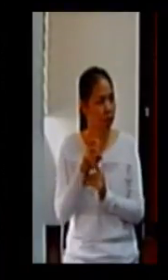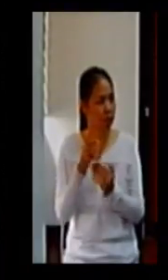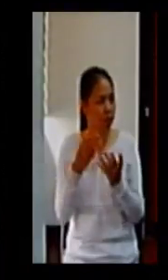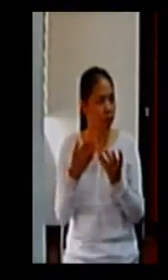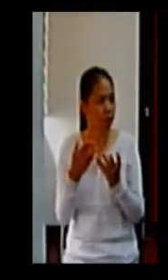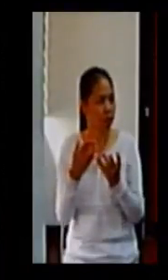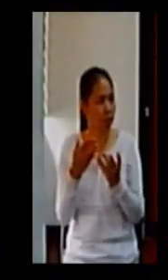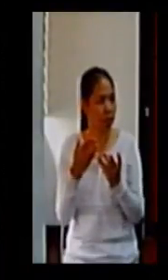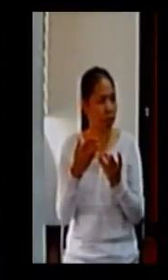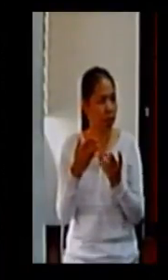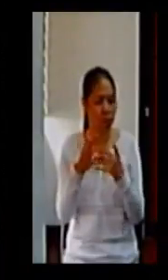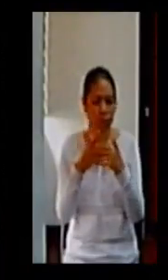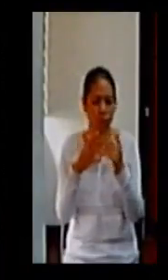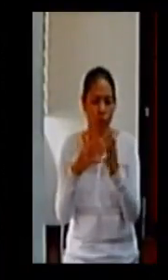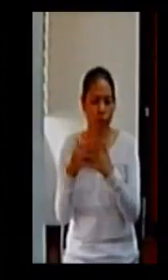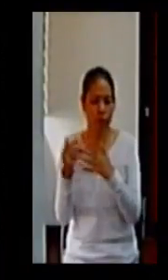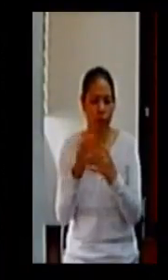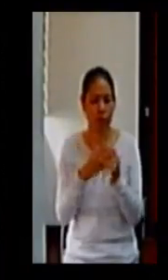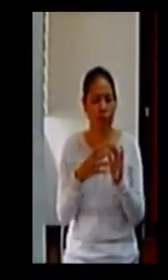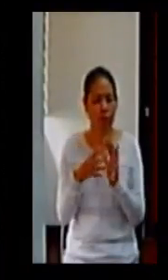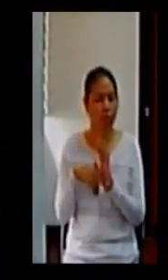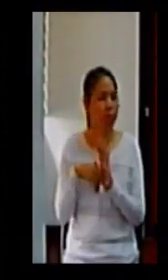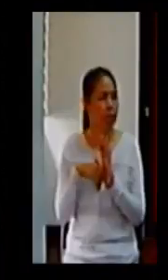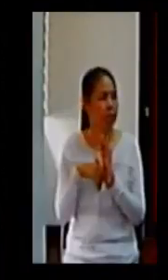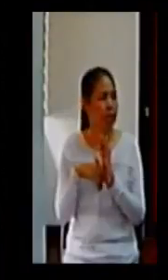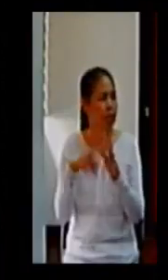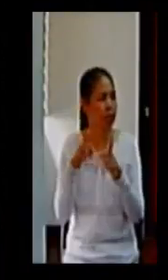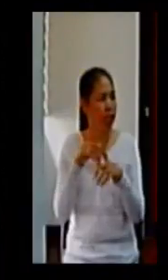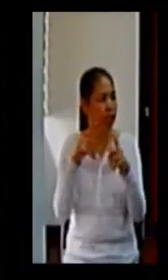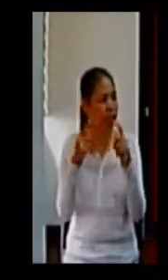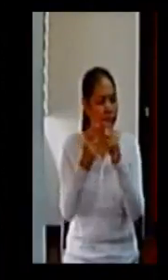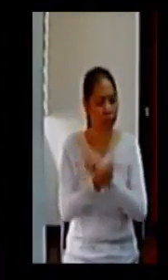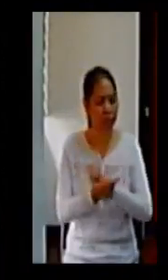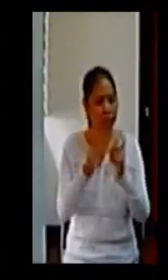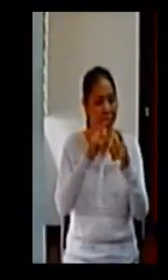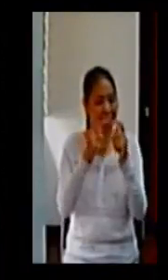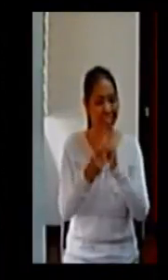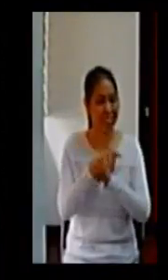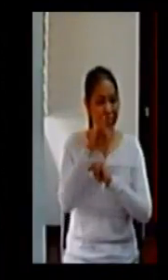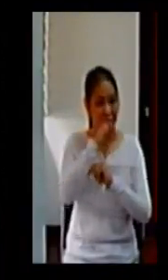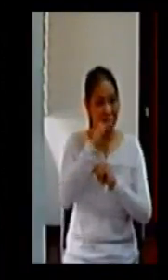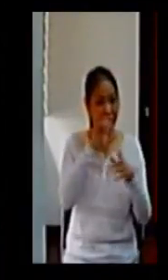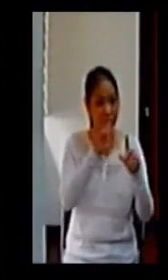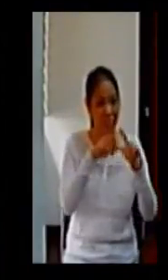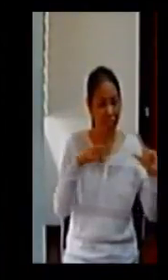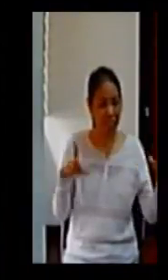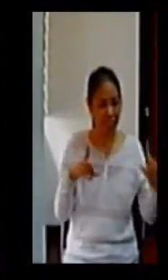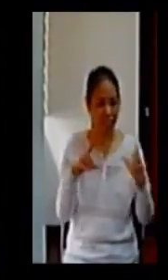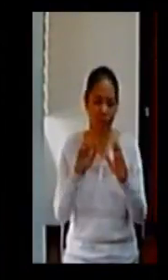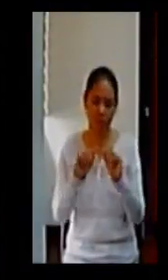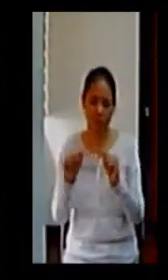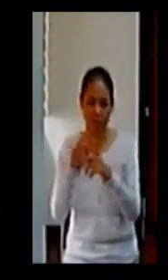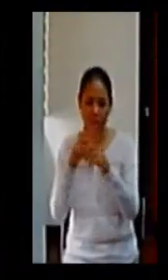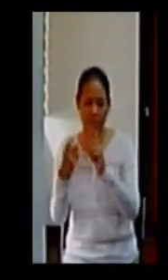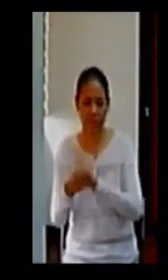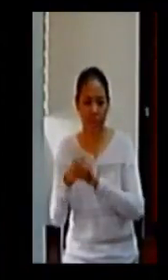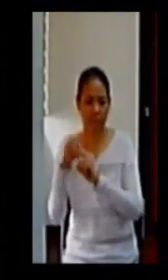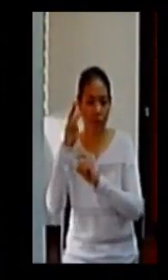his presentation in Ifugao, which will be translated by William Mamanglo. Ginoong Buukan